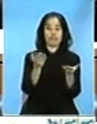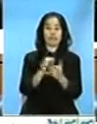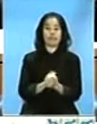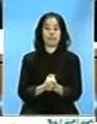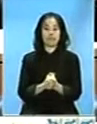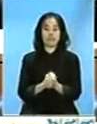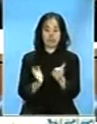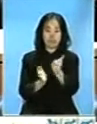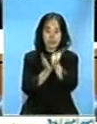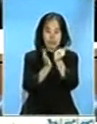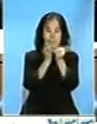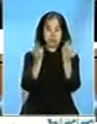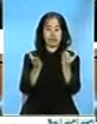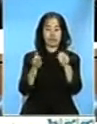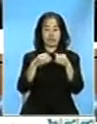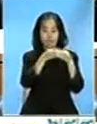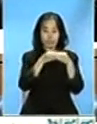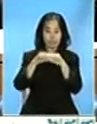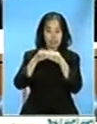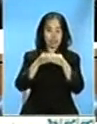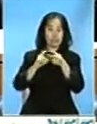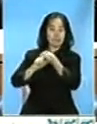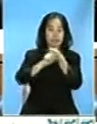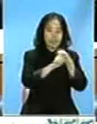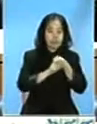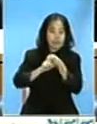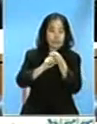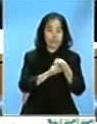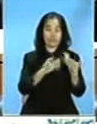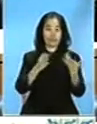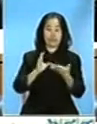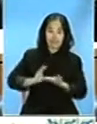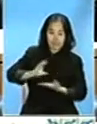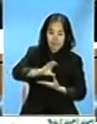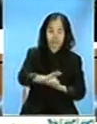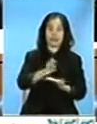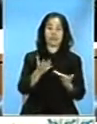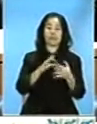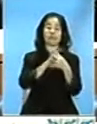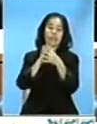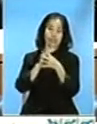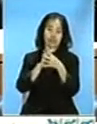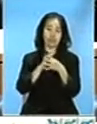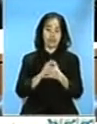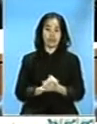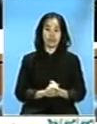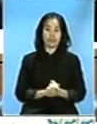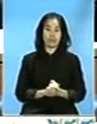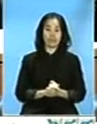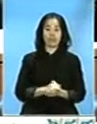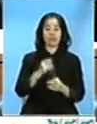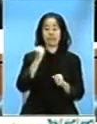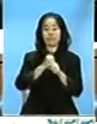กลุ่มพรรคพวกพวกพ้องเรื่องของการใช้ทุนเพราะฉะนั้นกระบวนการใน